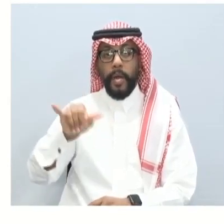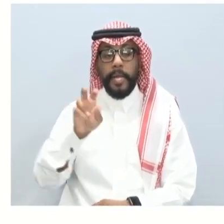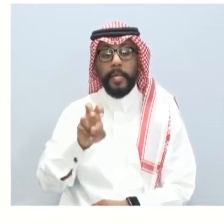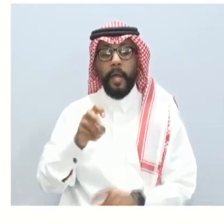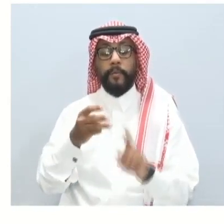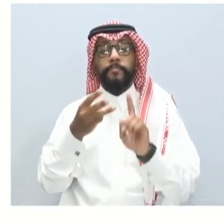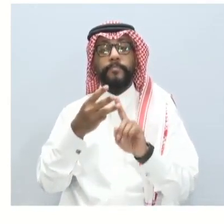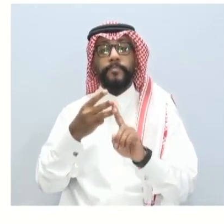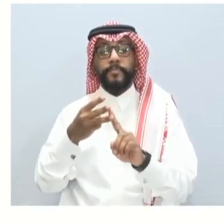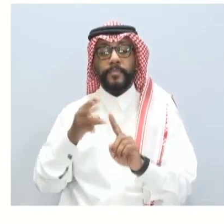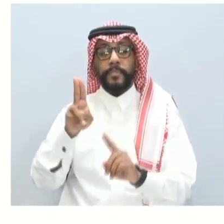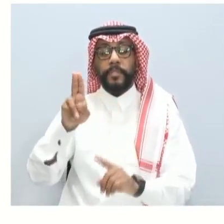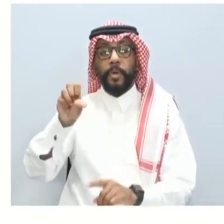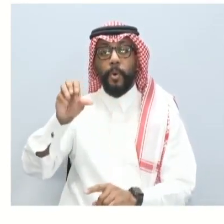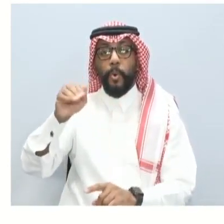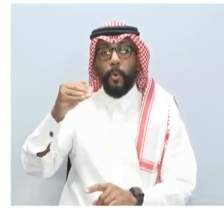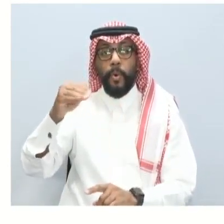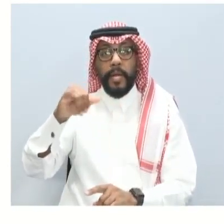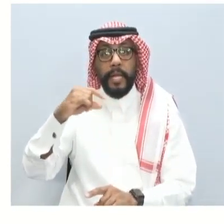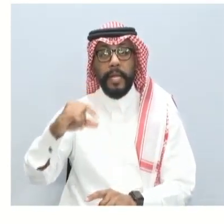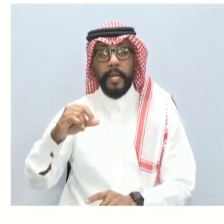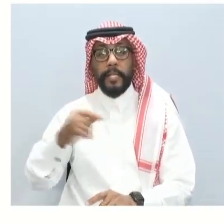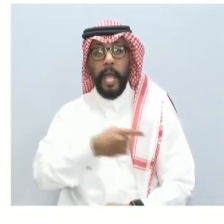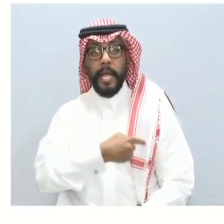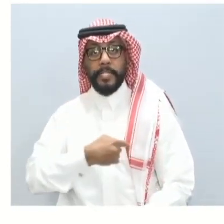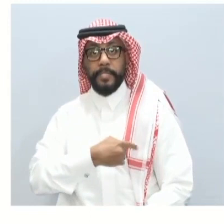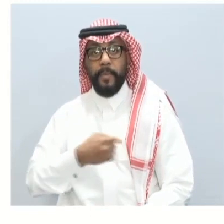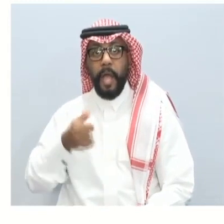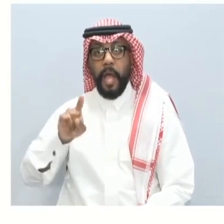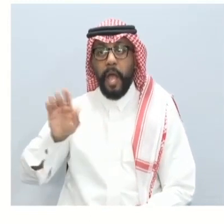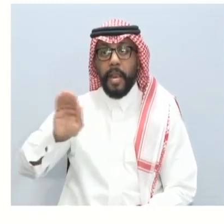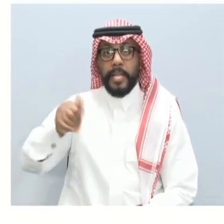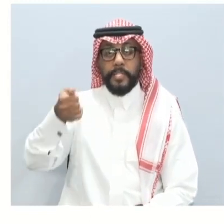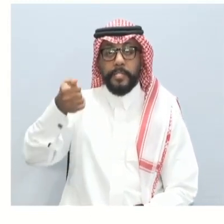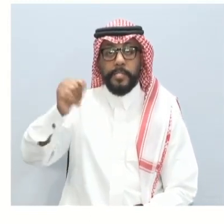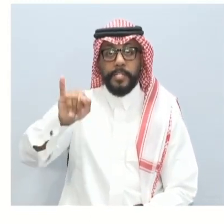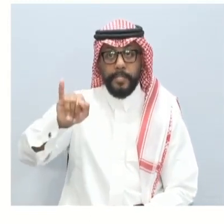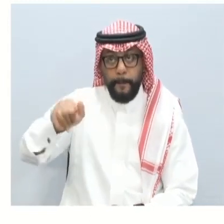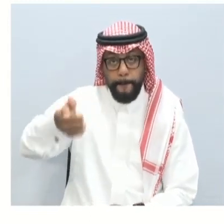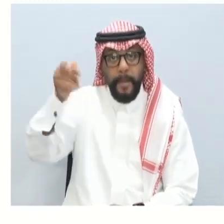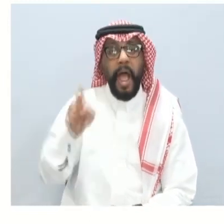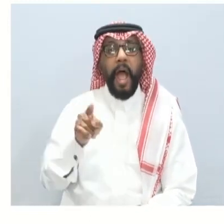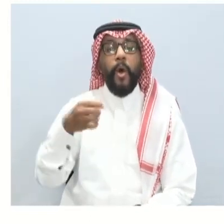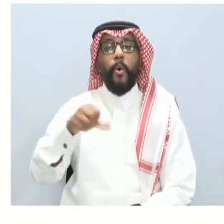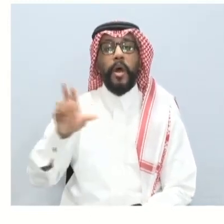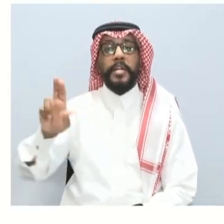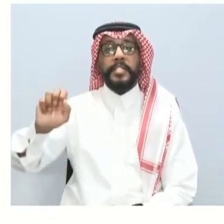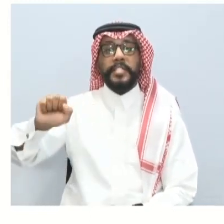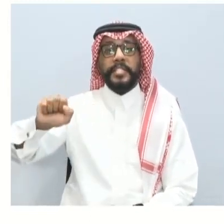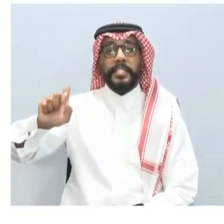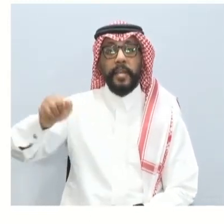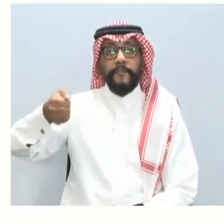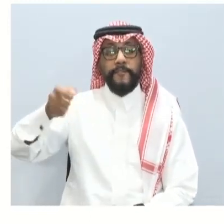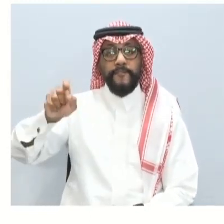و انتهينا منها انتهاء كاملا وهذا يجعلنا نستشعر هذا المعنى العظيم اخواني